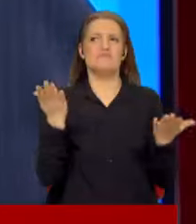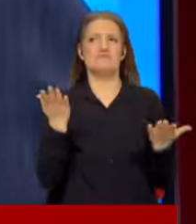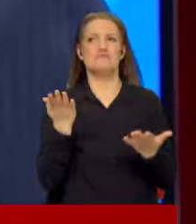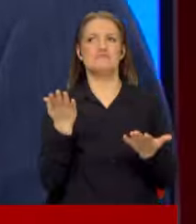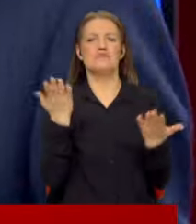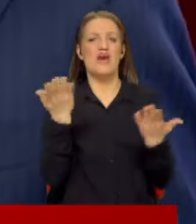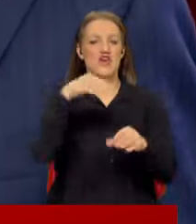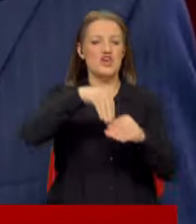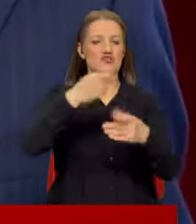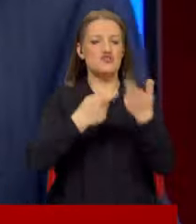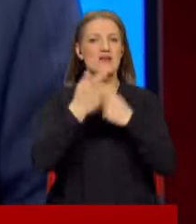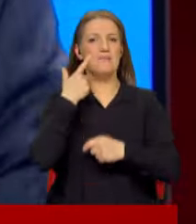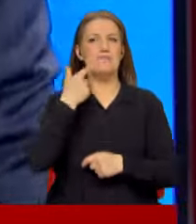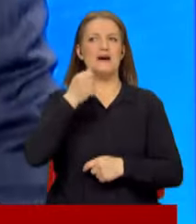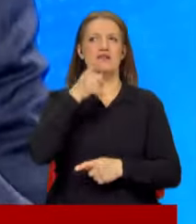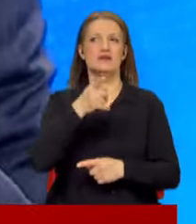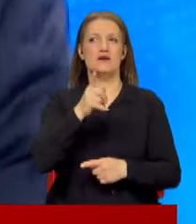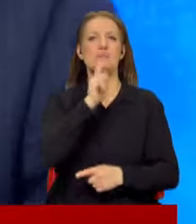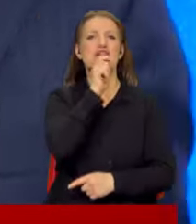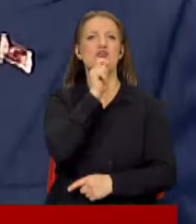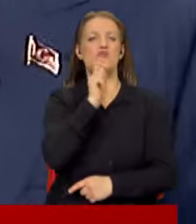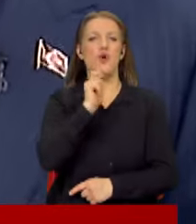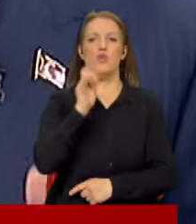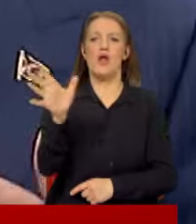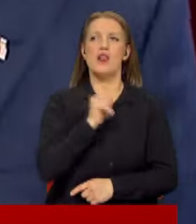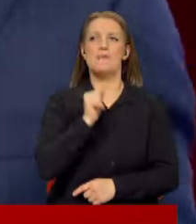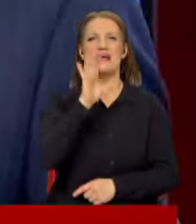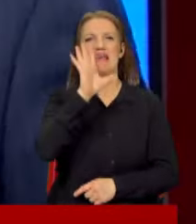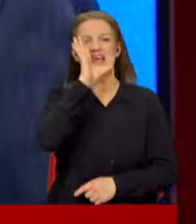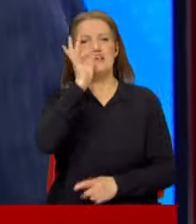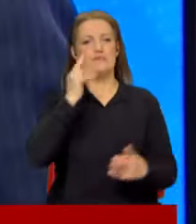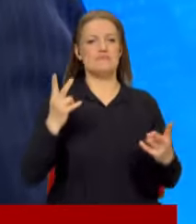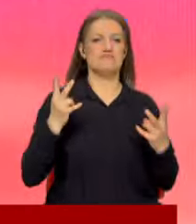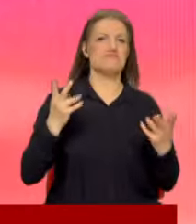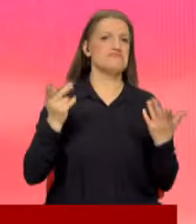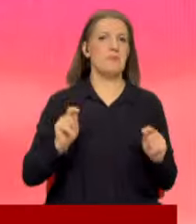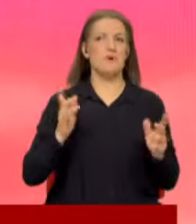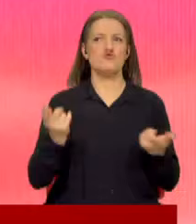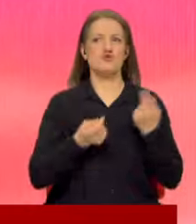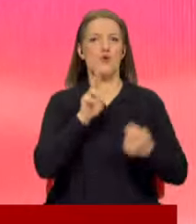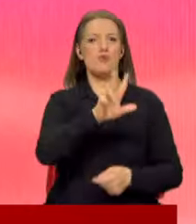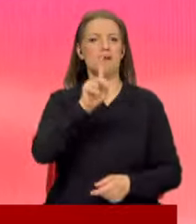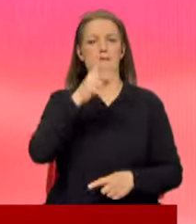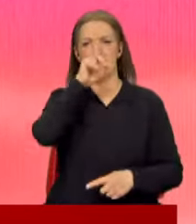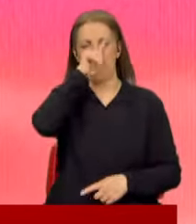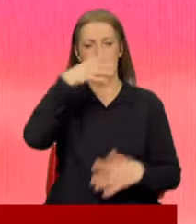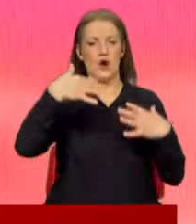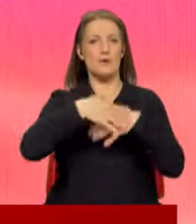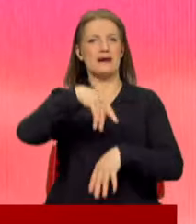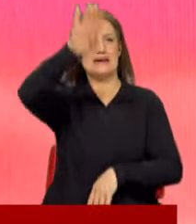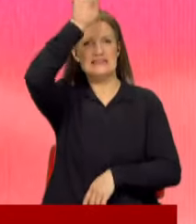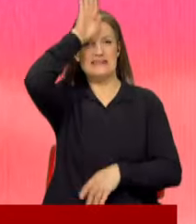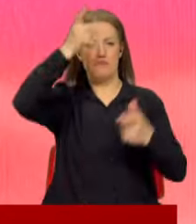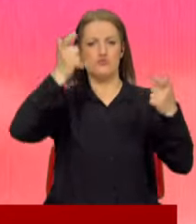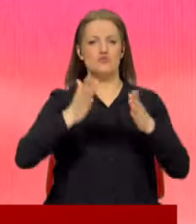Veya İçişleri Bakanlığı'nın amigo gibi mikrofonu eline al. Ya kime hoş görünmeye çalışıyorsunuz? 31 Mart akşamı